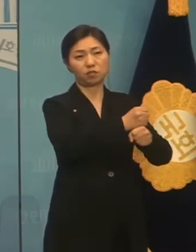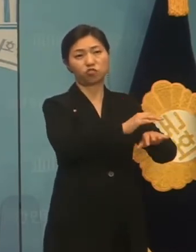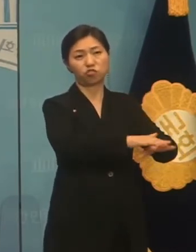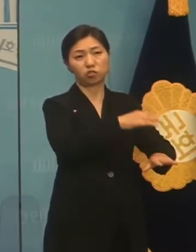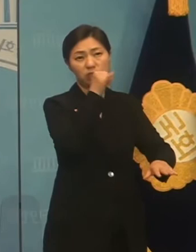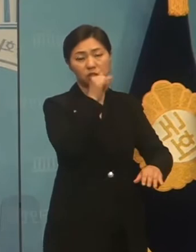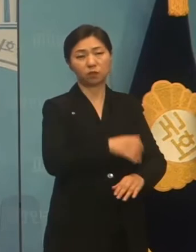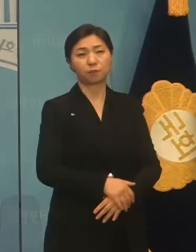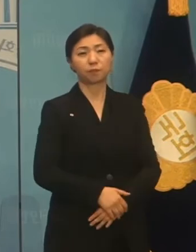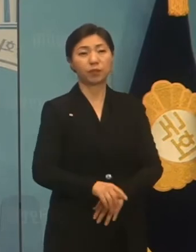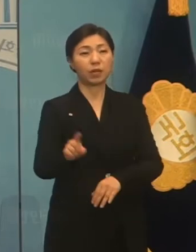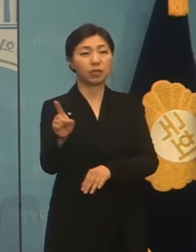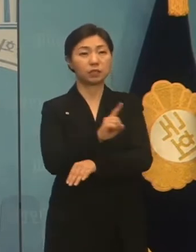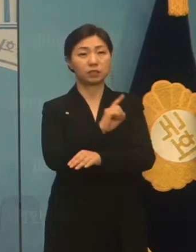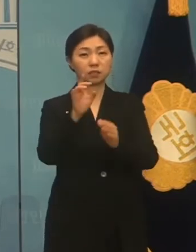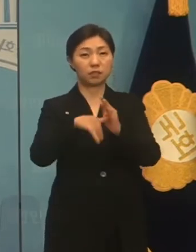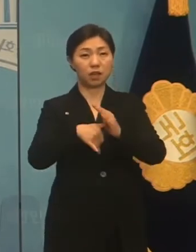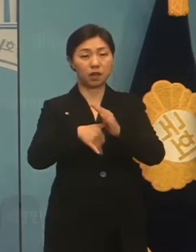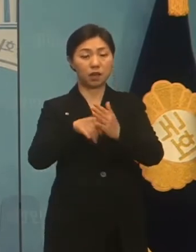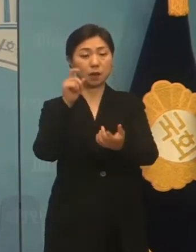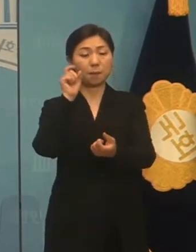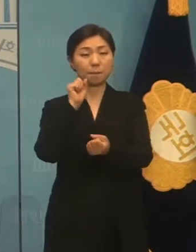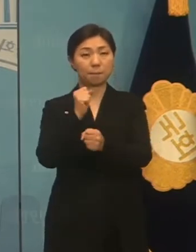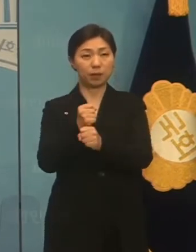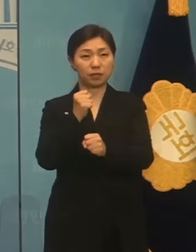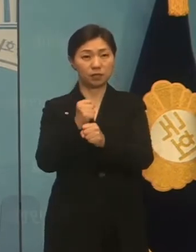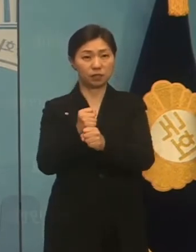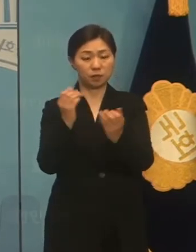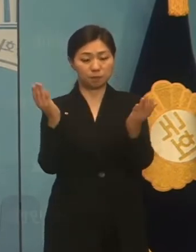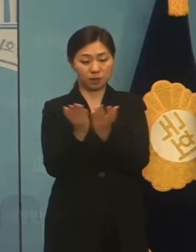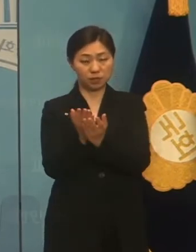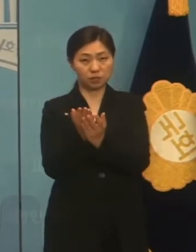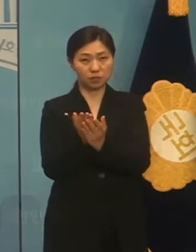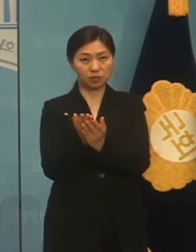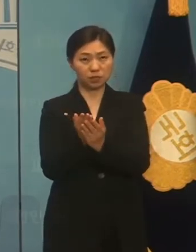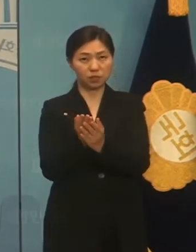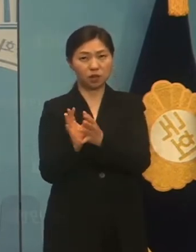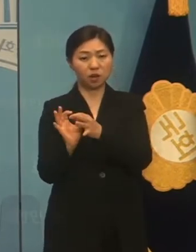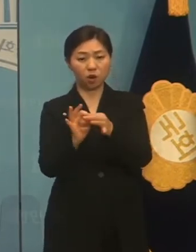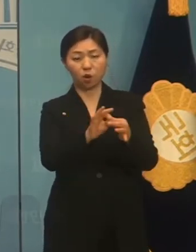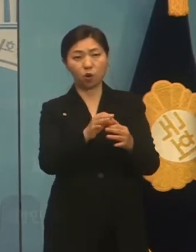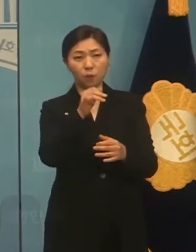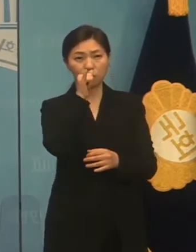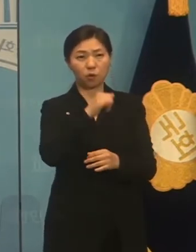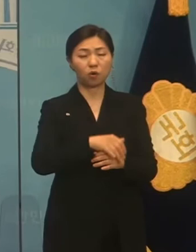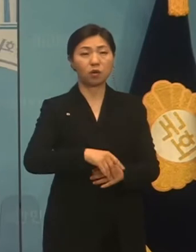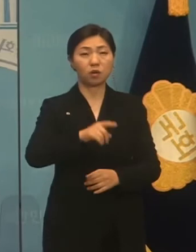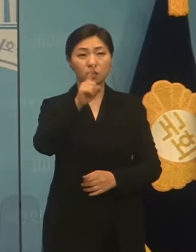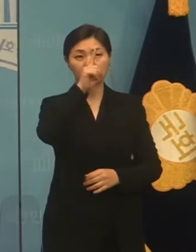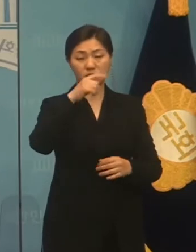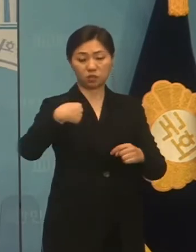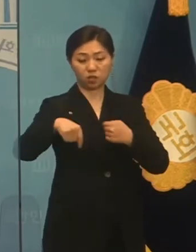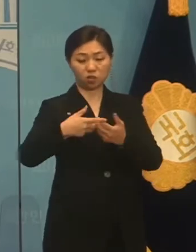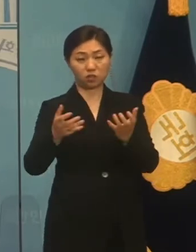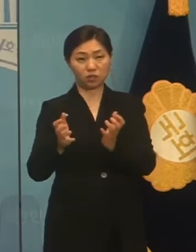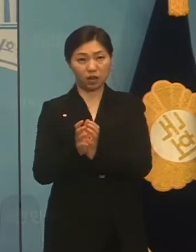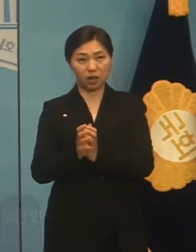디지털 시대에 맞는 여의도 연구원을 만들어서 당과 나라의 싱크탱크가 되게 하여